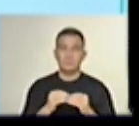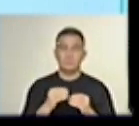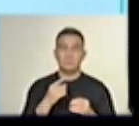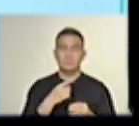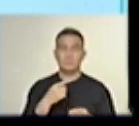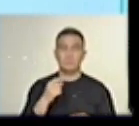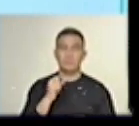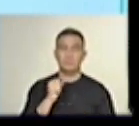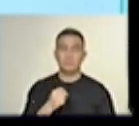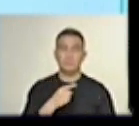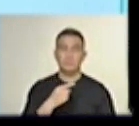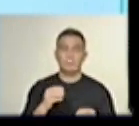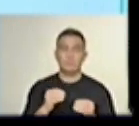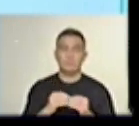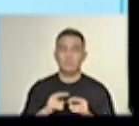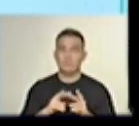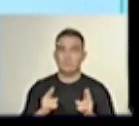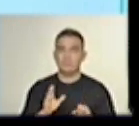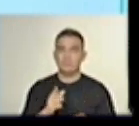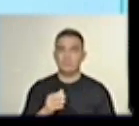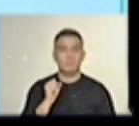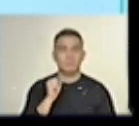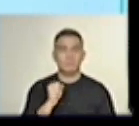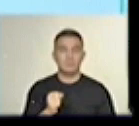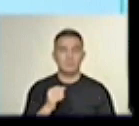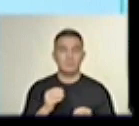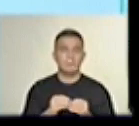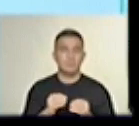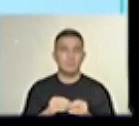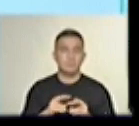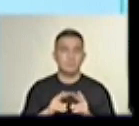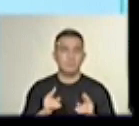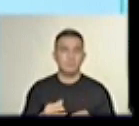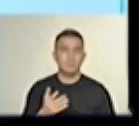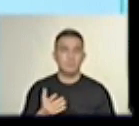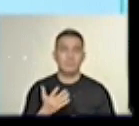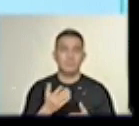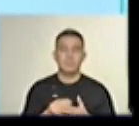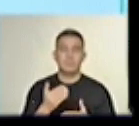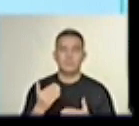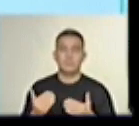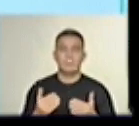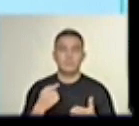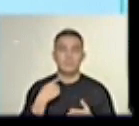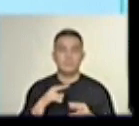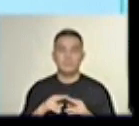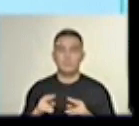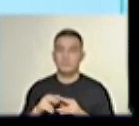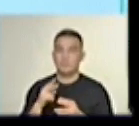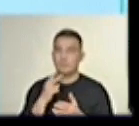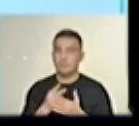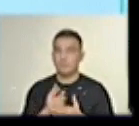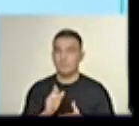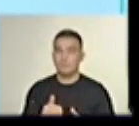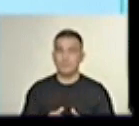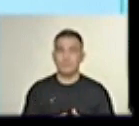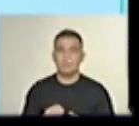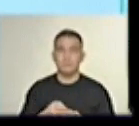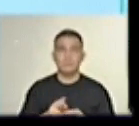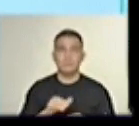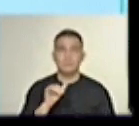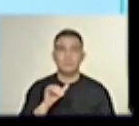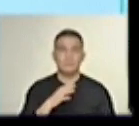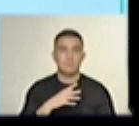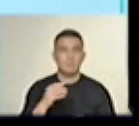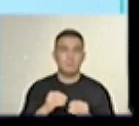ga teng bo'ldi. Chunki a 10 ga teng. Oldiga minus qo'ysak, -10 hosil bo'ldi. Endi mana shu 10